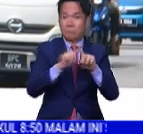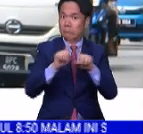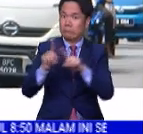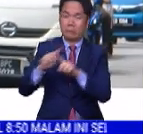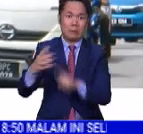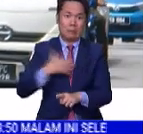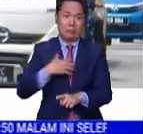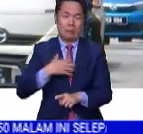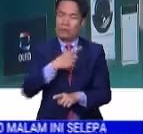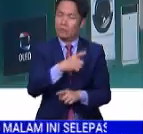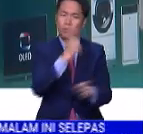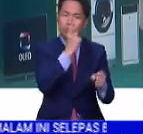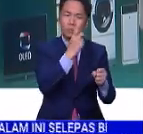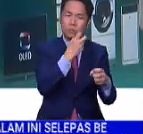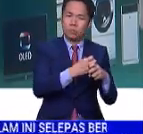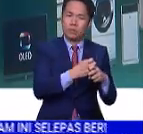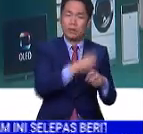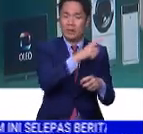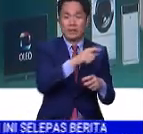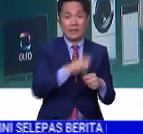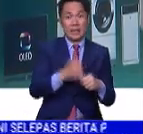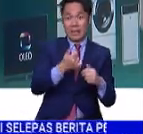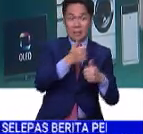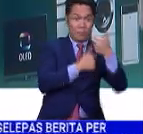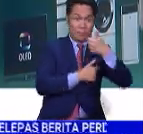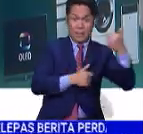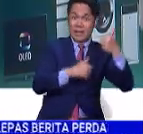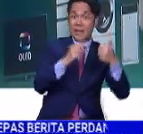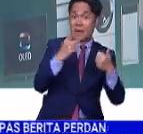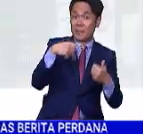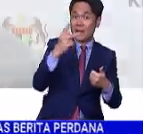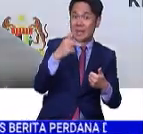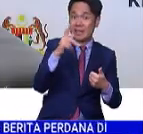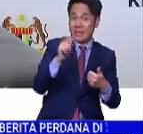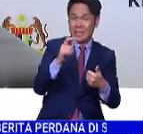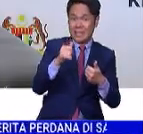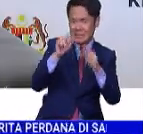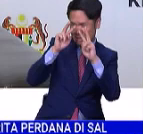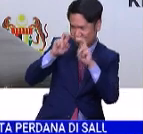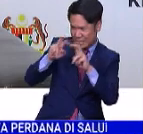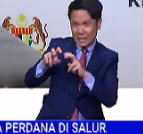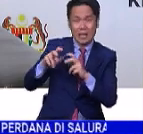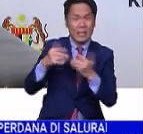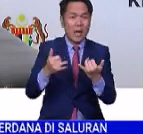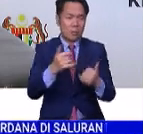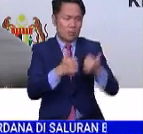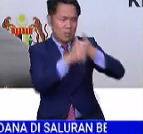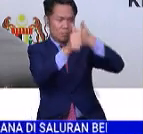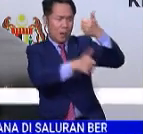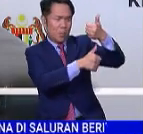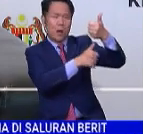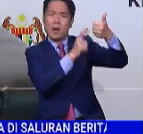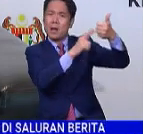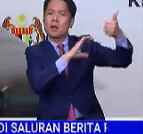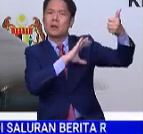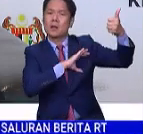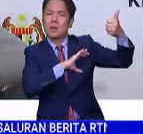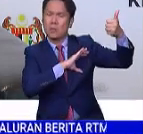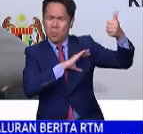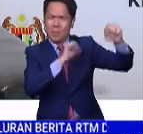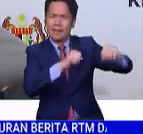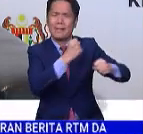ini diakui Ketua Cawangan Siasatan dan Pemantauan KPKT. Kami ini kader PDRM. Kita ni mana-mana pun boleh